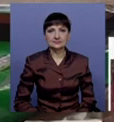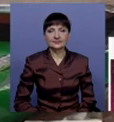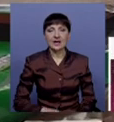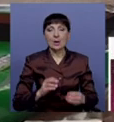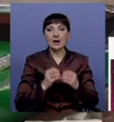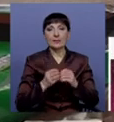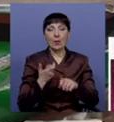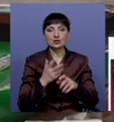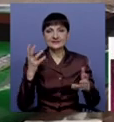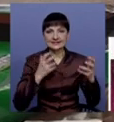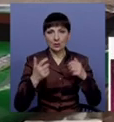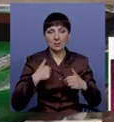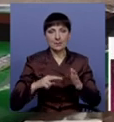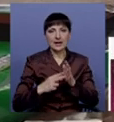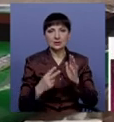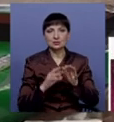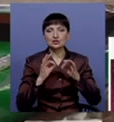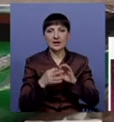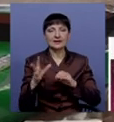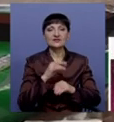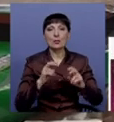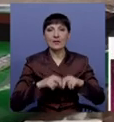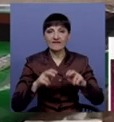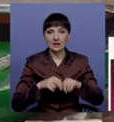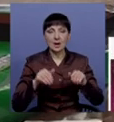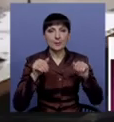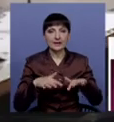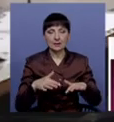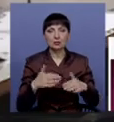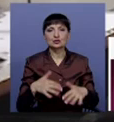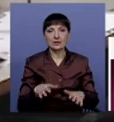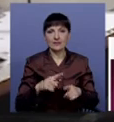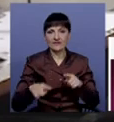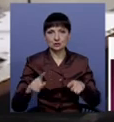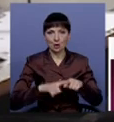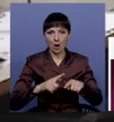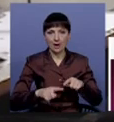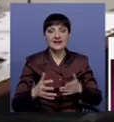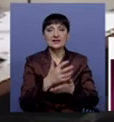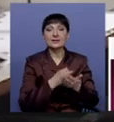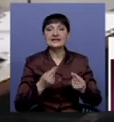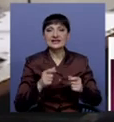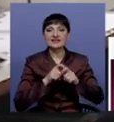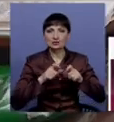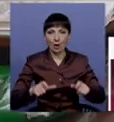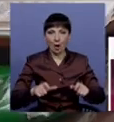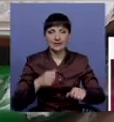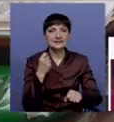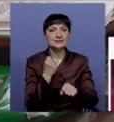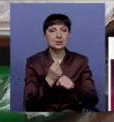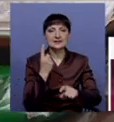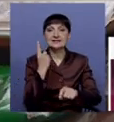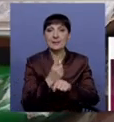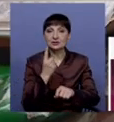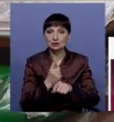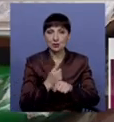Проблема очень серьезная. Мы планируем тщательно все проверить и принять решение в кратчайшие сроки. Собирать деньги в учебных заведениях строго запрещено.